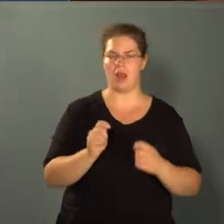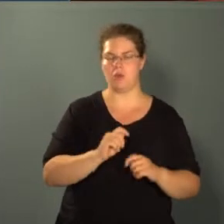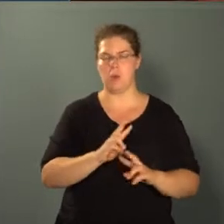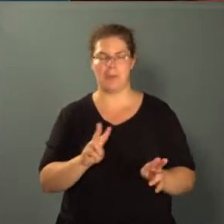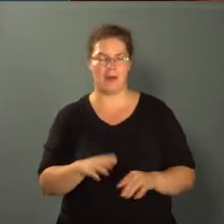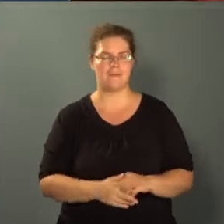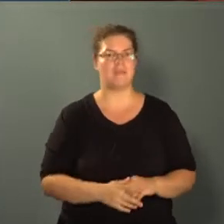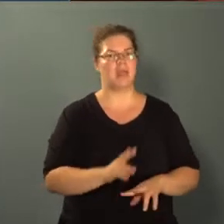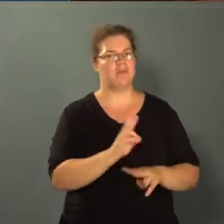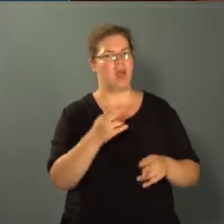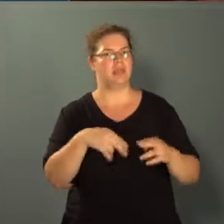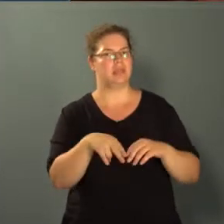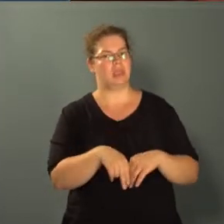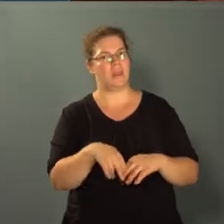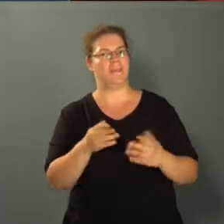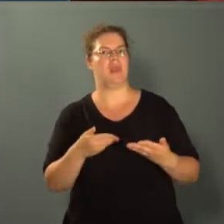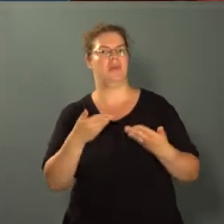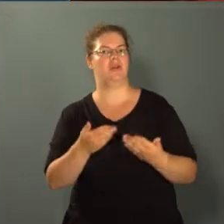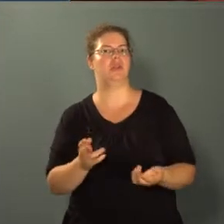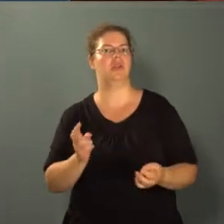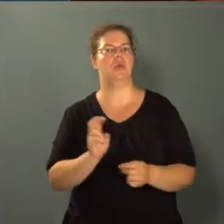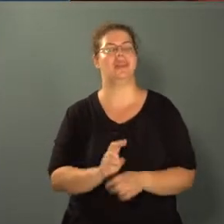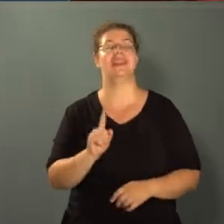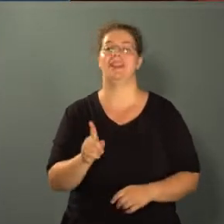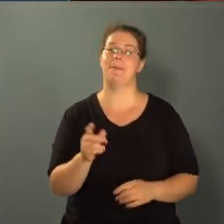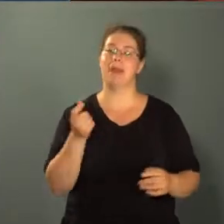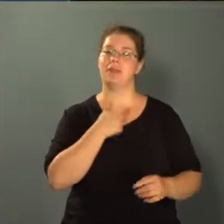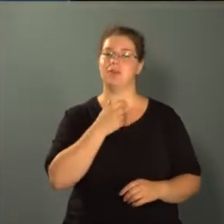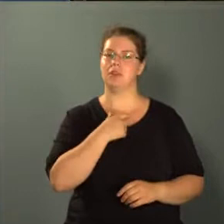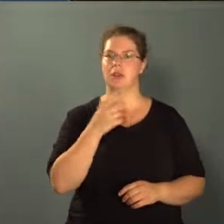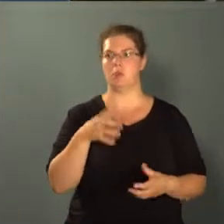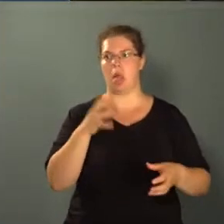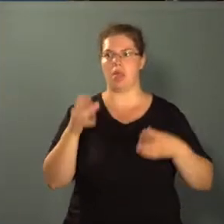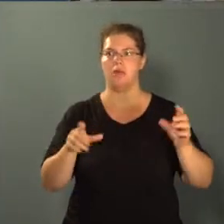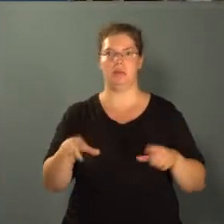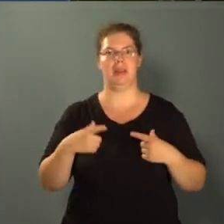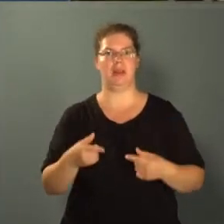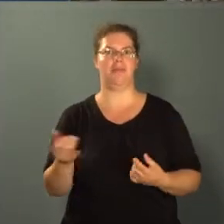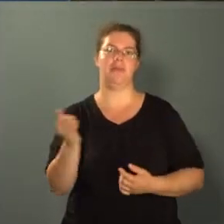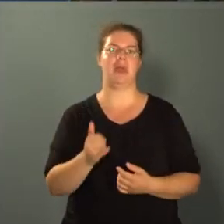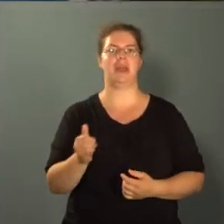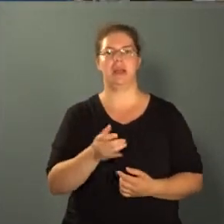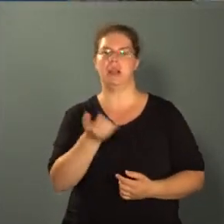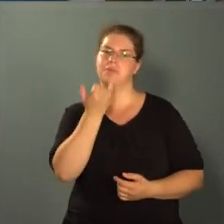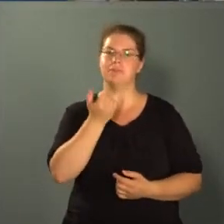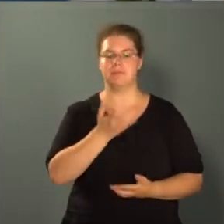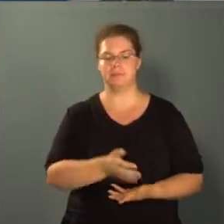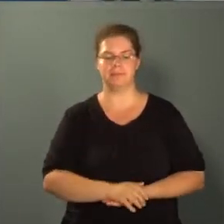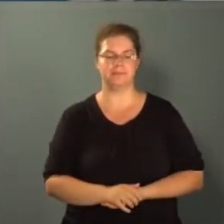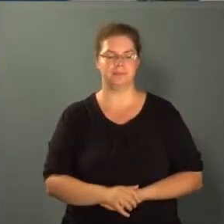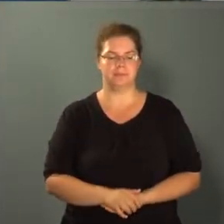alakulóban van több javaslat is hozzá, de megszavaztatjuk a lakótelepen élőkkel, hogy melyik a legszimpatikusabb